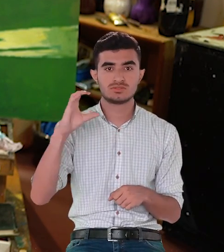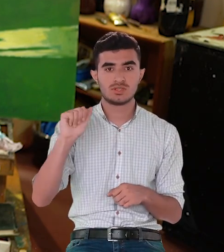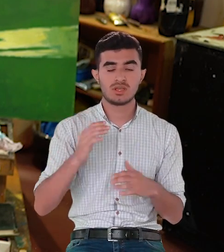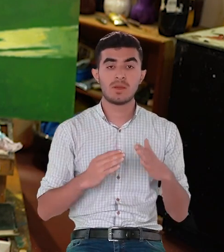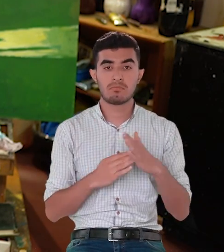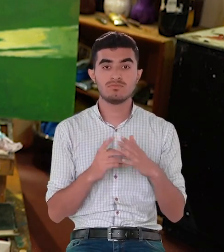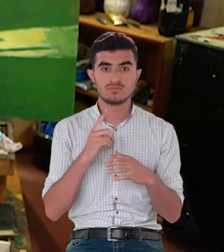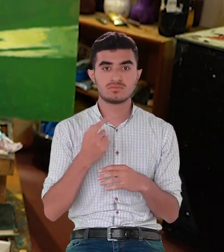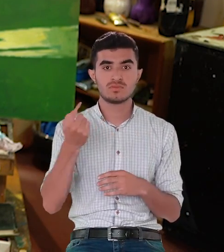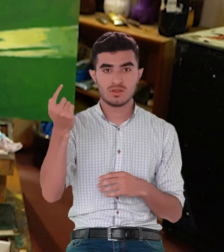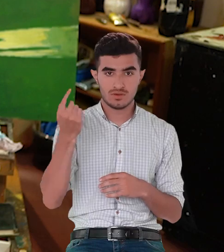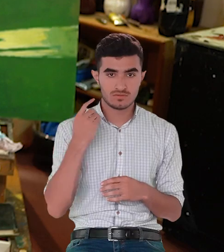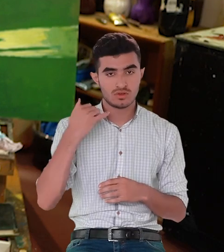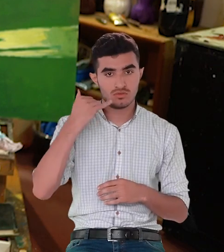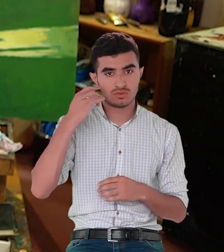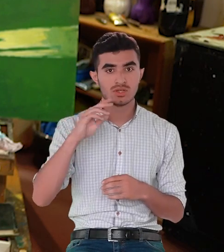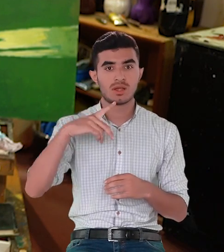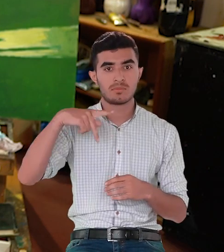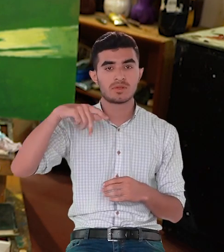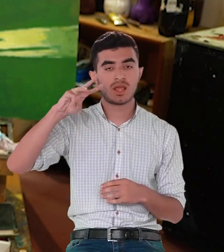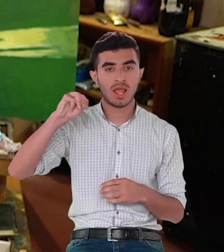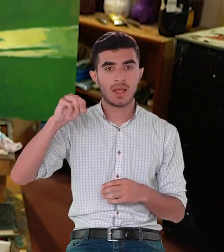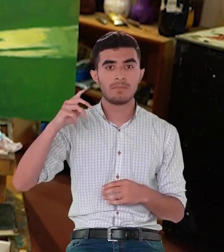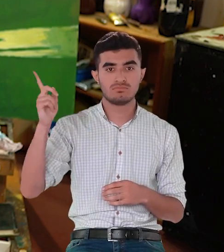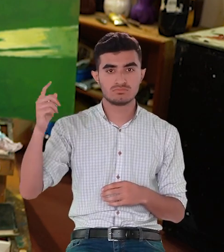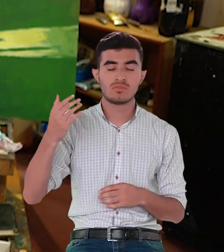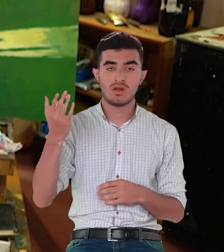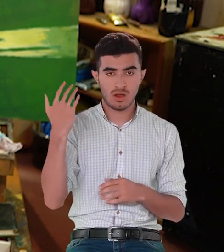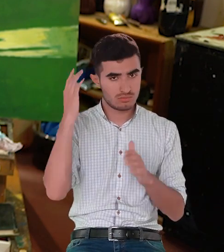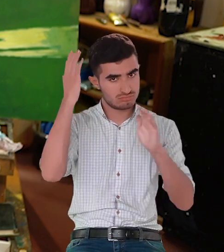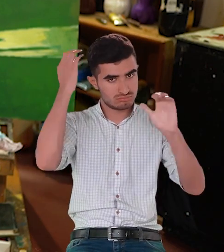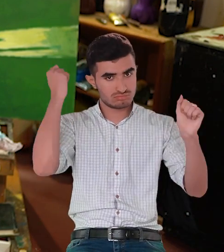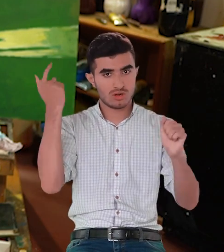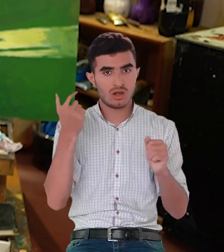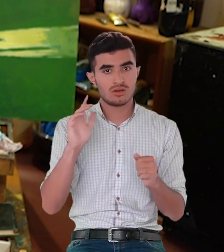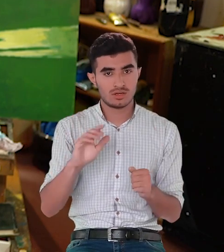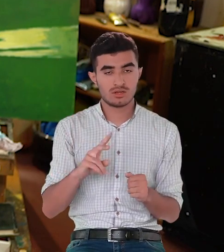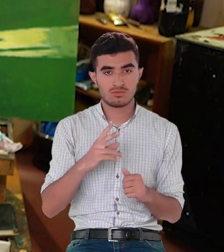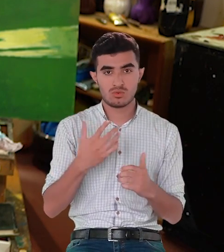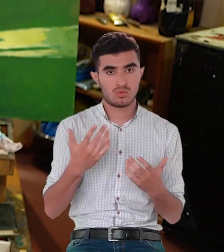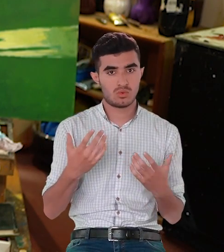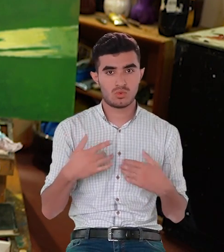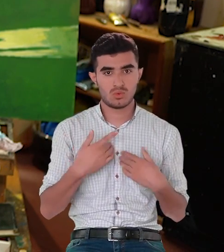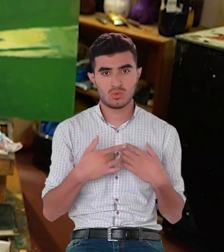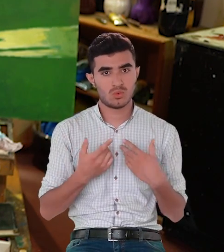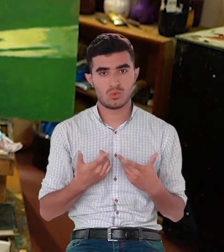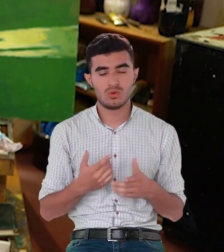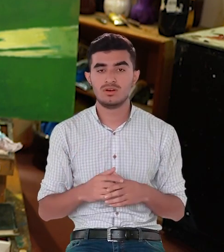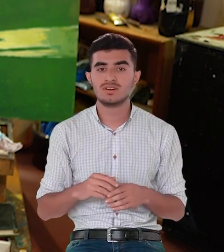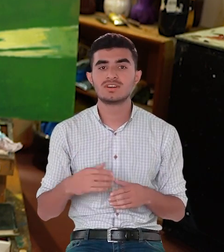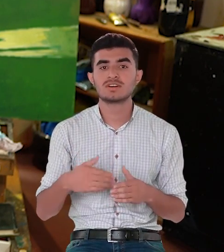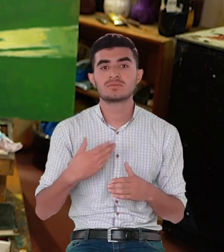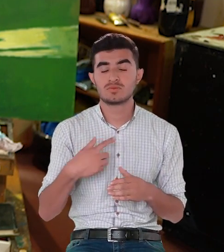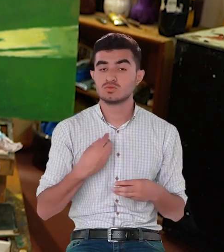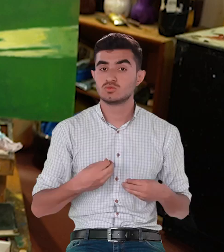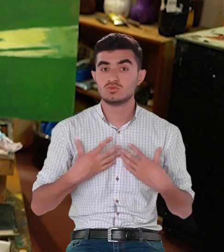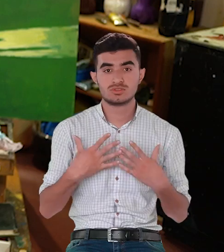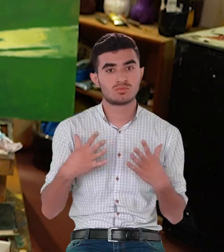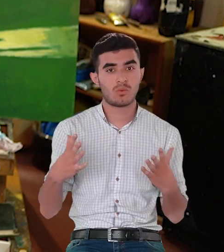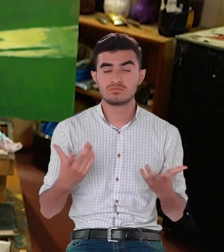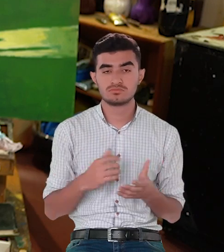وہ آ رہے ہیں پرنسپل، وہ جو ہے پرائم منسٹر آ رہے ہیں. تو میں نے کہا چلیں. پھر گورنر اس میں گئے تو وہ بڑا خوش